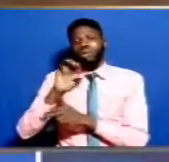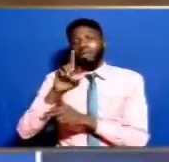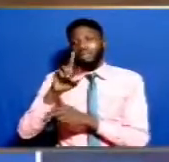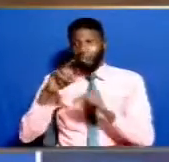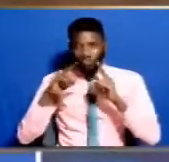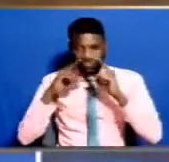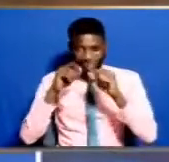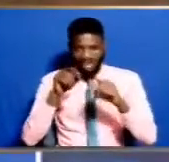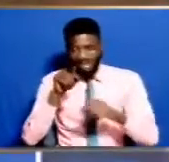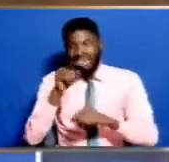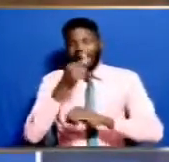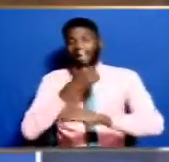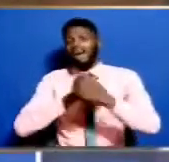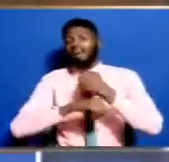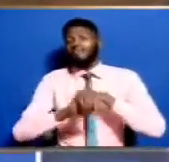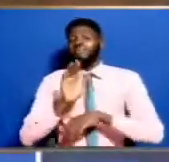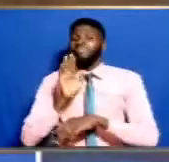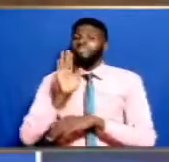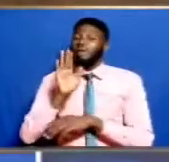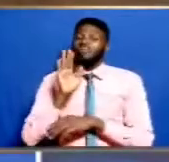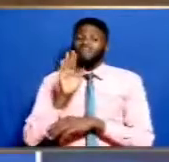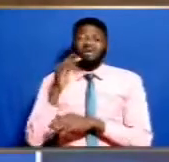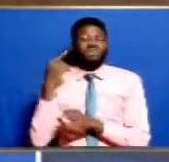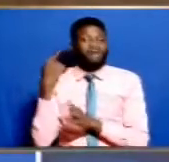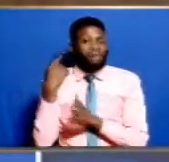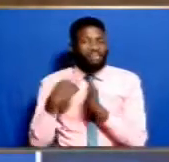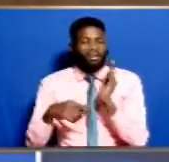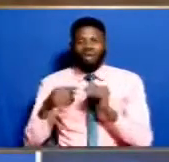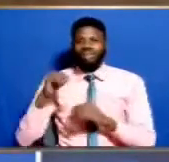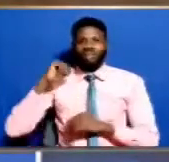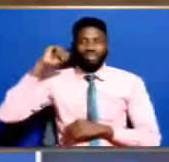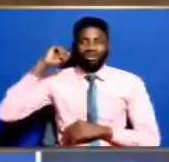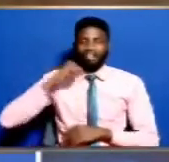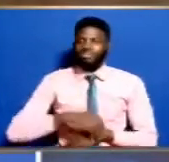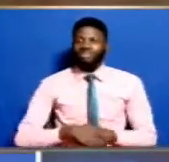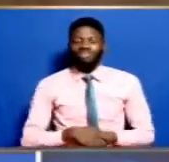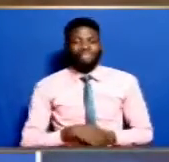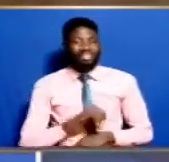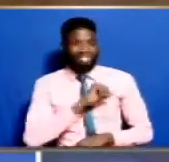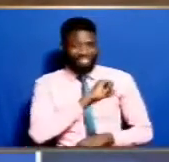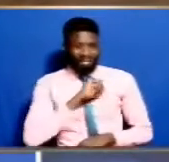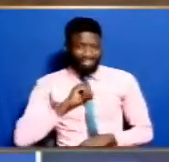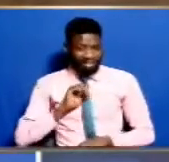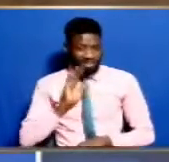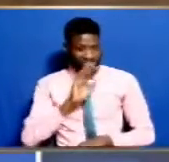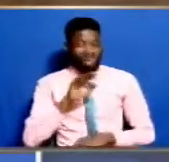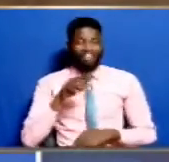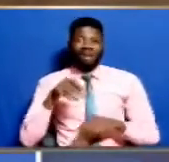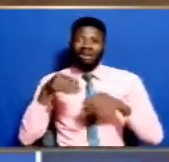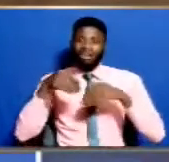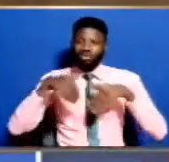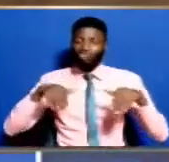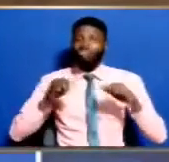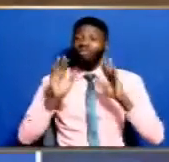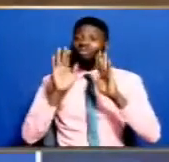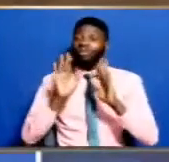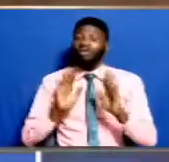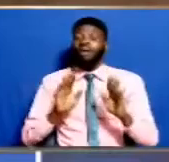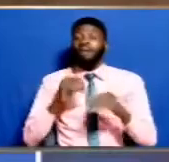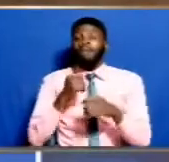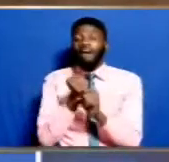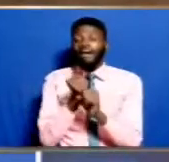Senate lowering the standard of proof and the threshold of impeachment matters and thus exposing the counties to